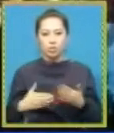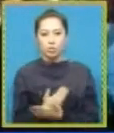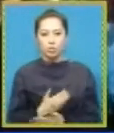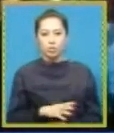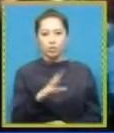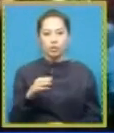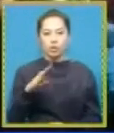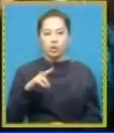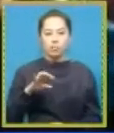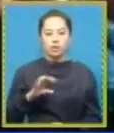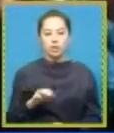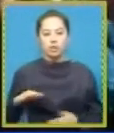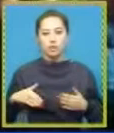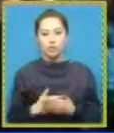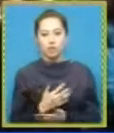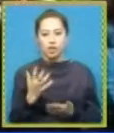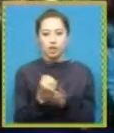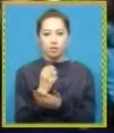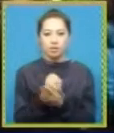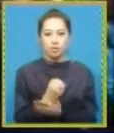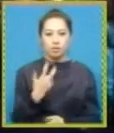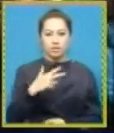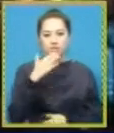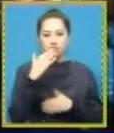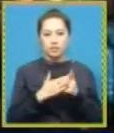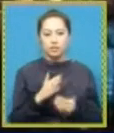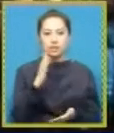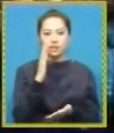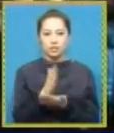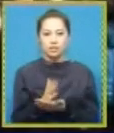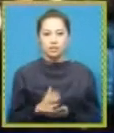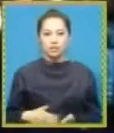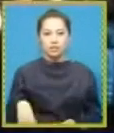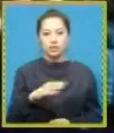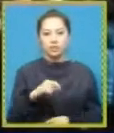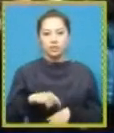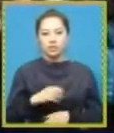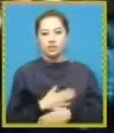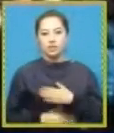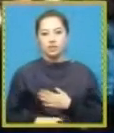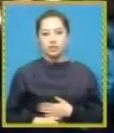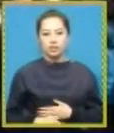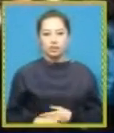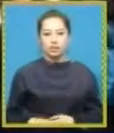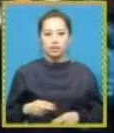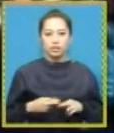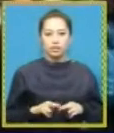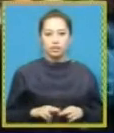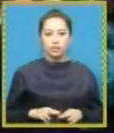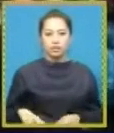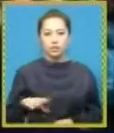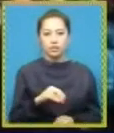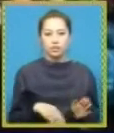отырған Төлебе ауданында биылғы жылы 30-ға жуық әлеуметтік нысана іске қосылып пайдалануға берілді. Өндірісі